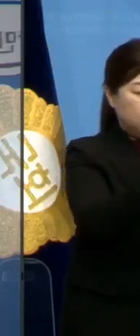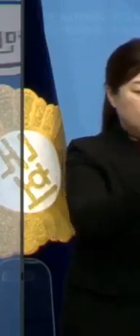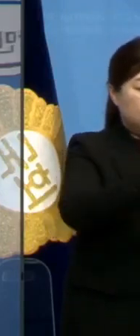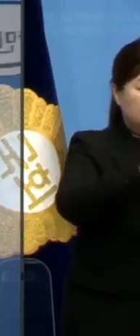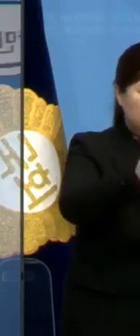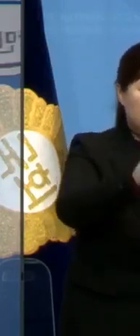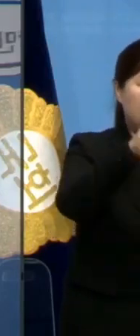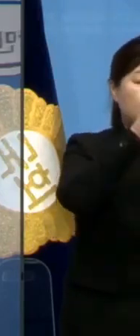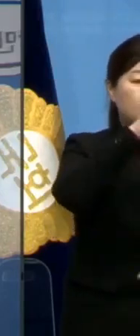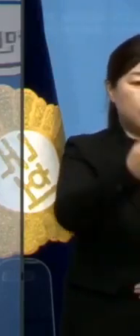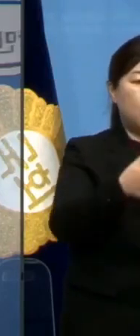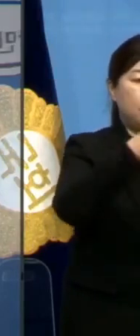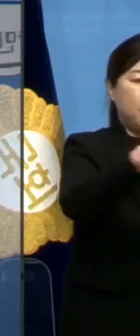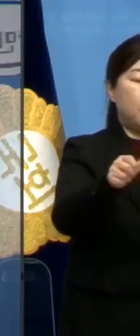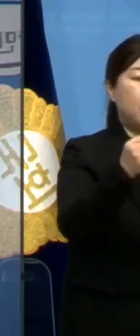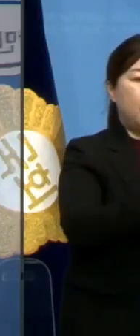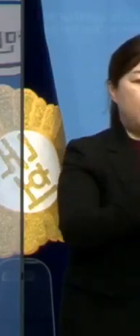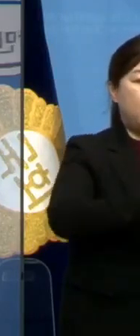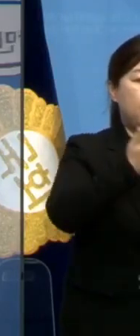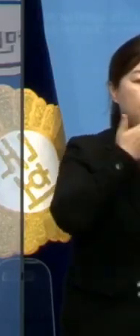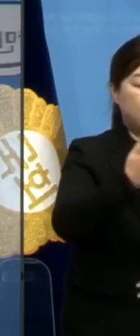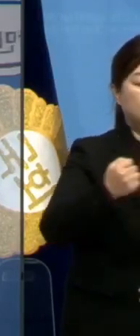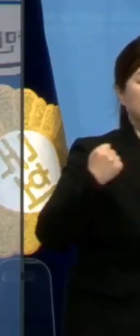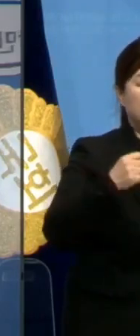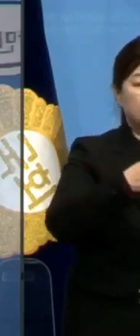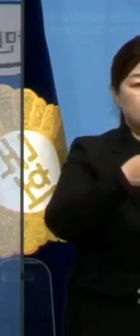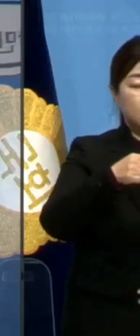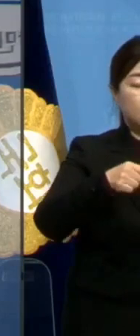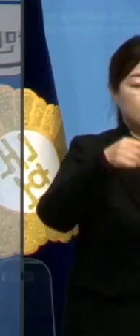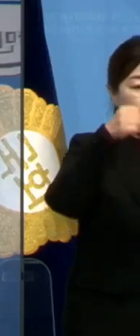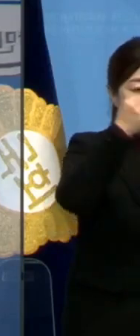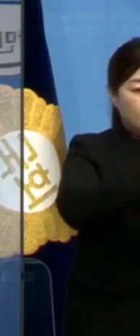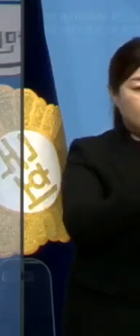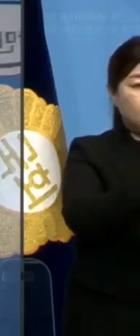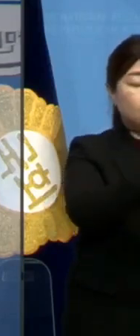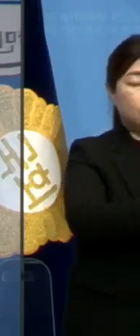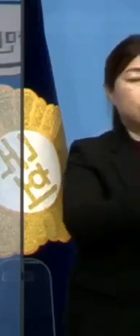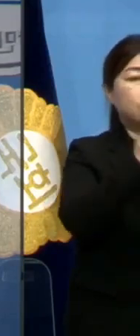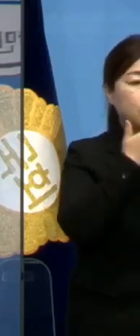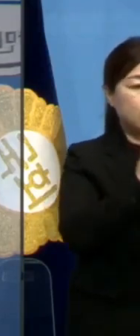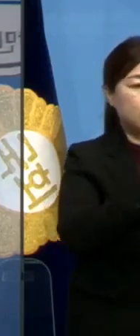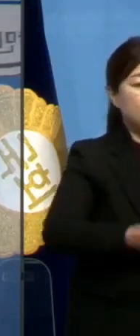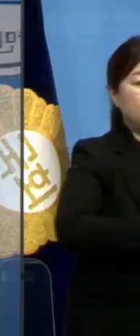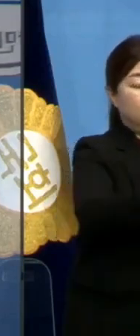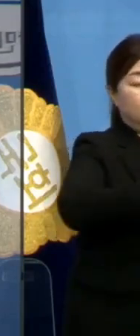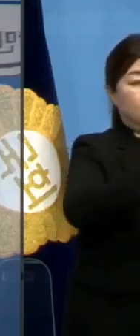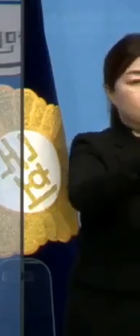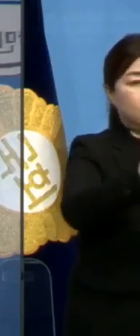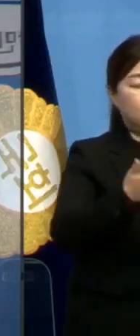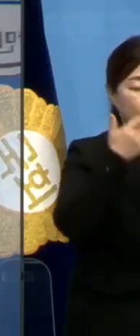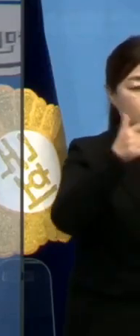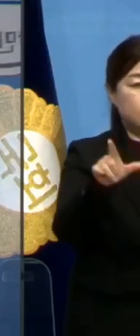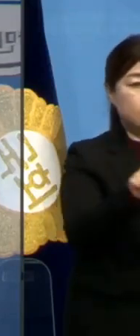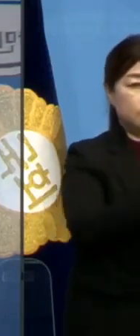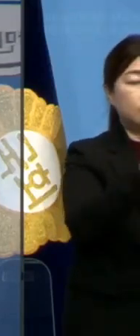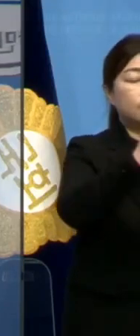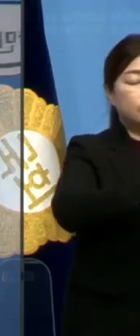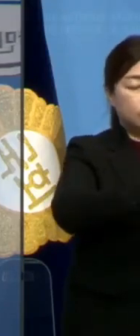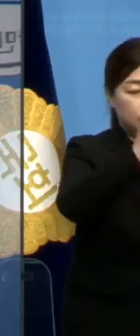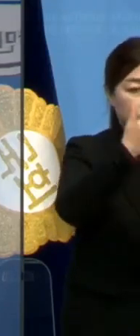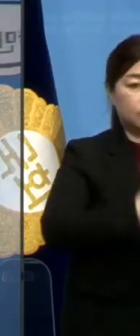두껍다 라도 이룰 깨워 나갈 감찰에 쇄빙선 을 고객님들께서 만들어 주실 것으로 확신합니다